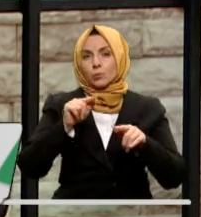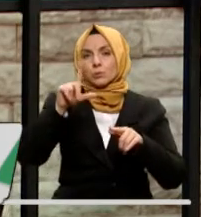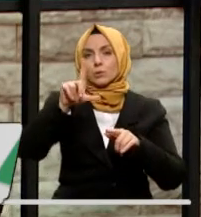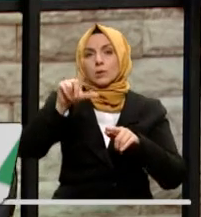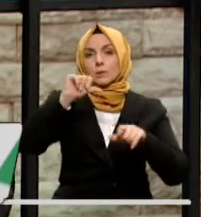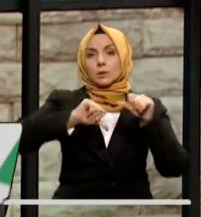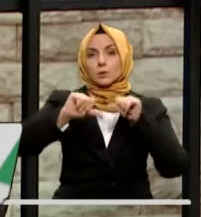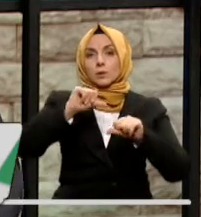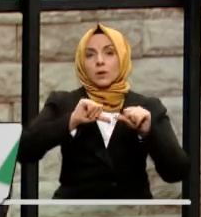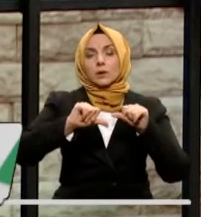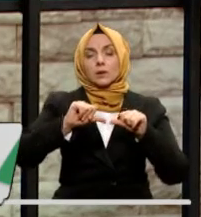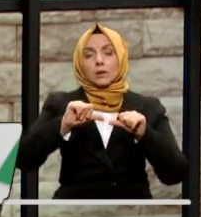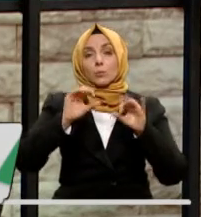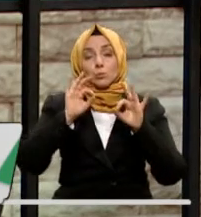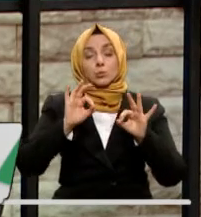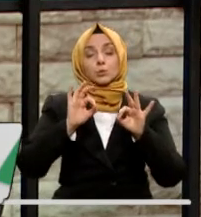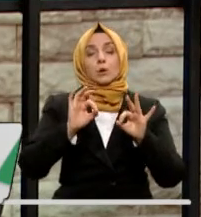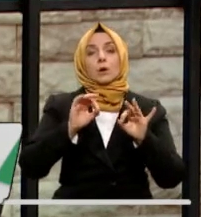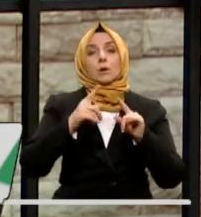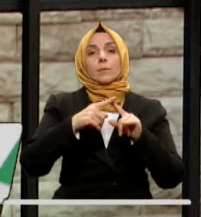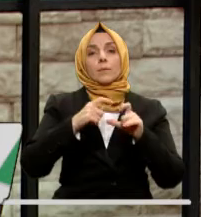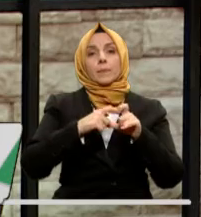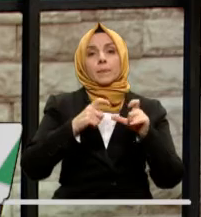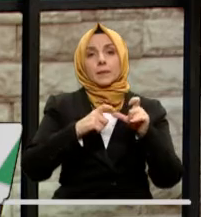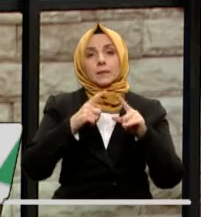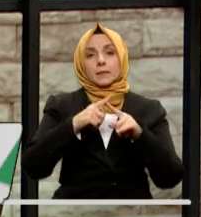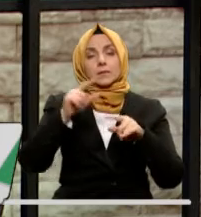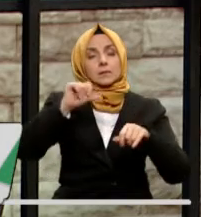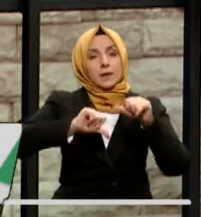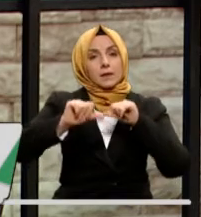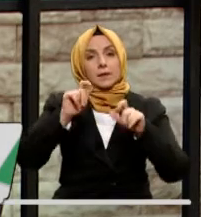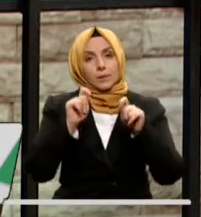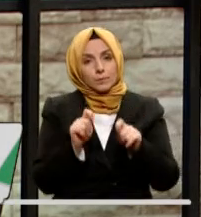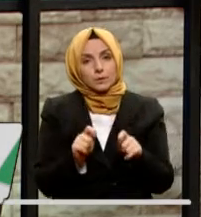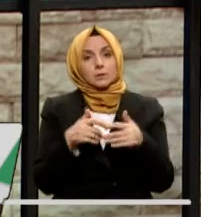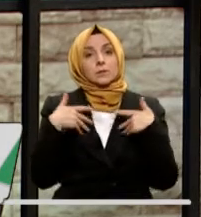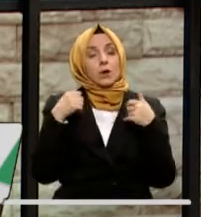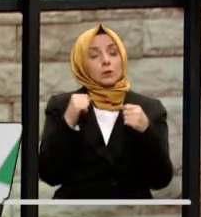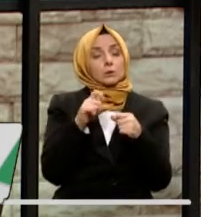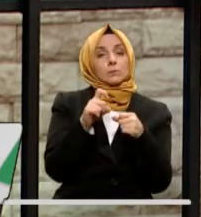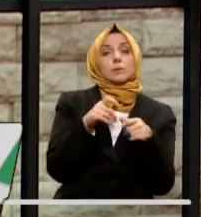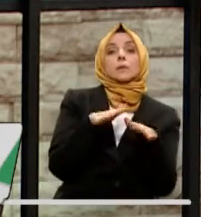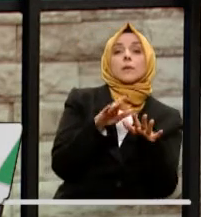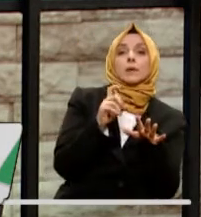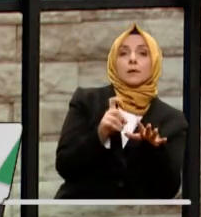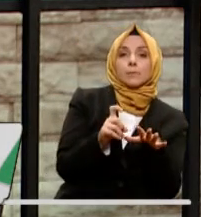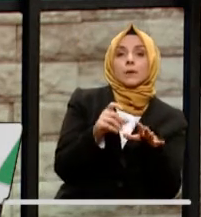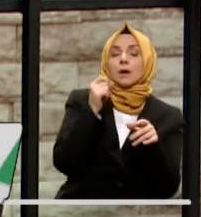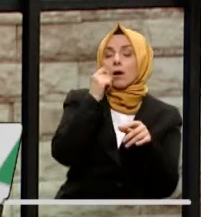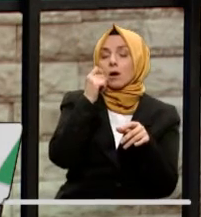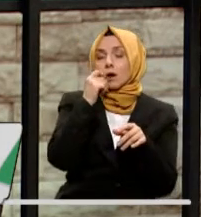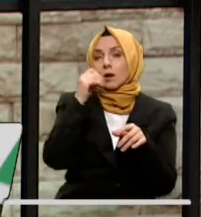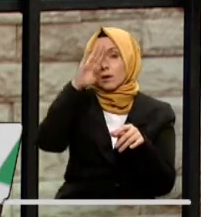diye bir şey söz konusu değildir Bu mümkün değil laboratuvarları mızda Ankara İstanbul İzmir ve Adana'da 4